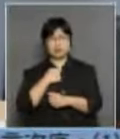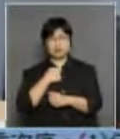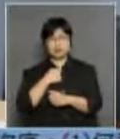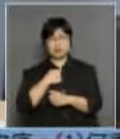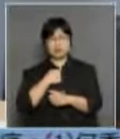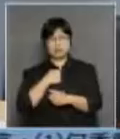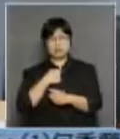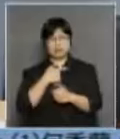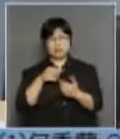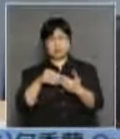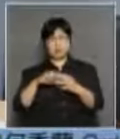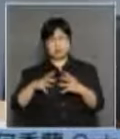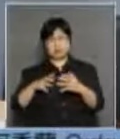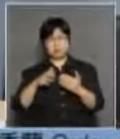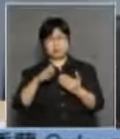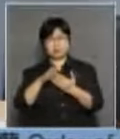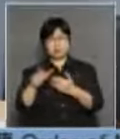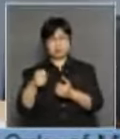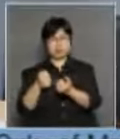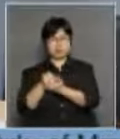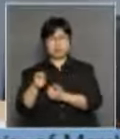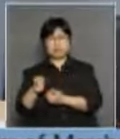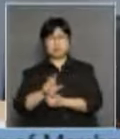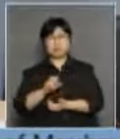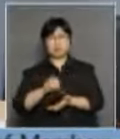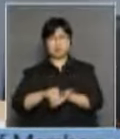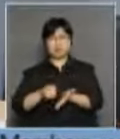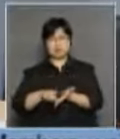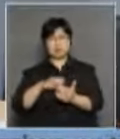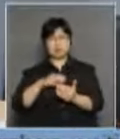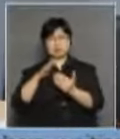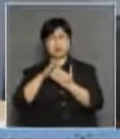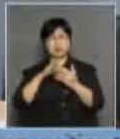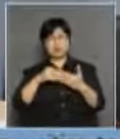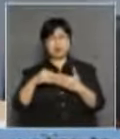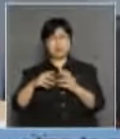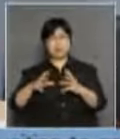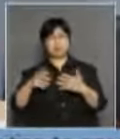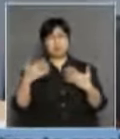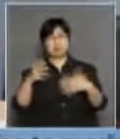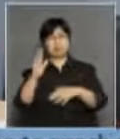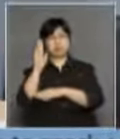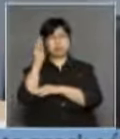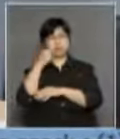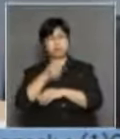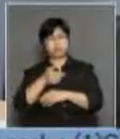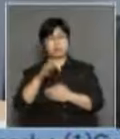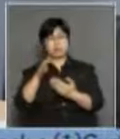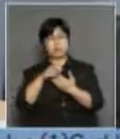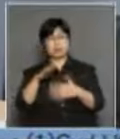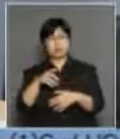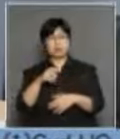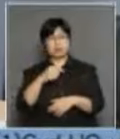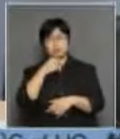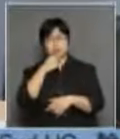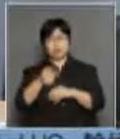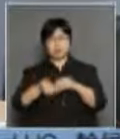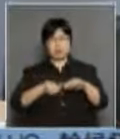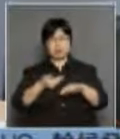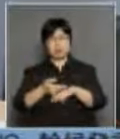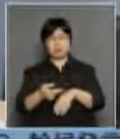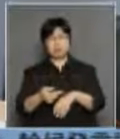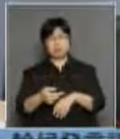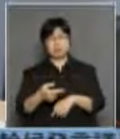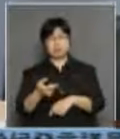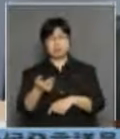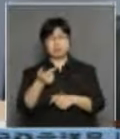停止咗拉布，我都未必一定要支持佢啊，停止拉布啫嘛，係咪？好啦，唔講啊，我知道再重複咧，你就可能覺得唔